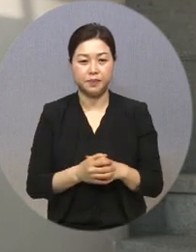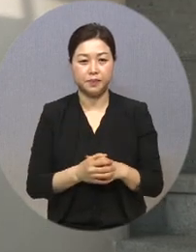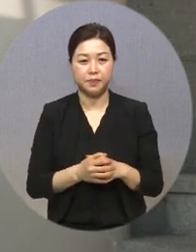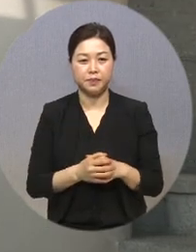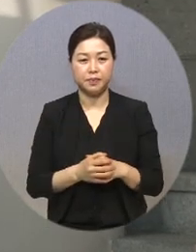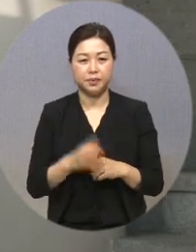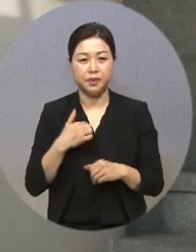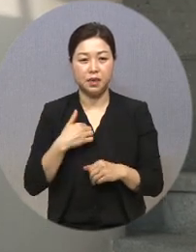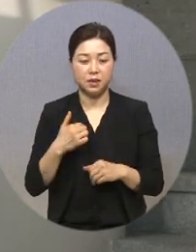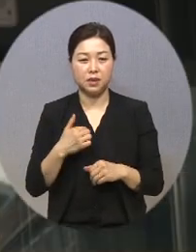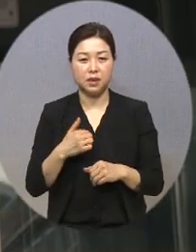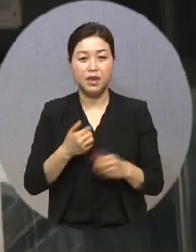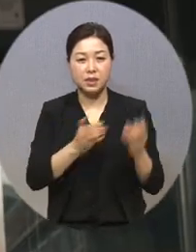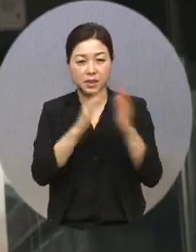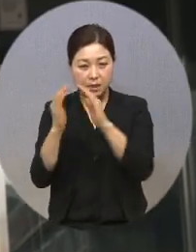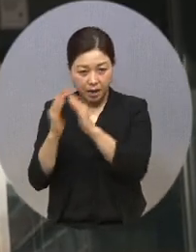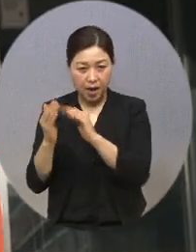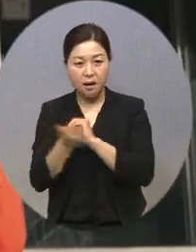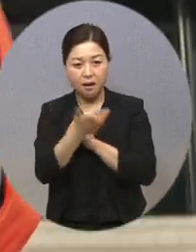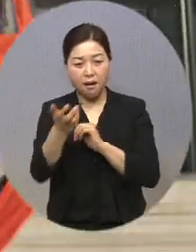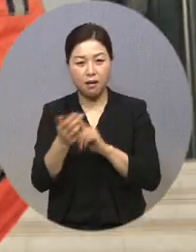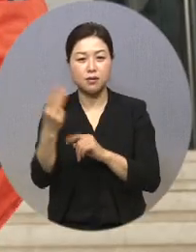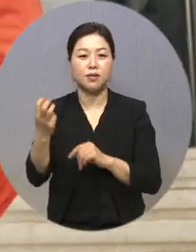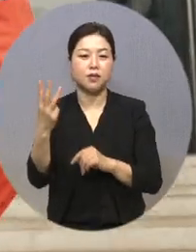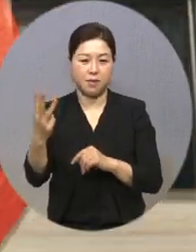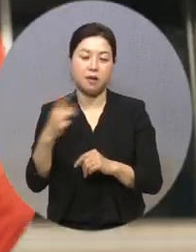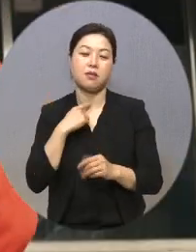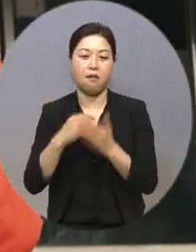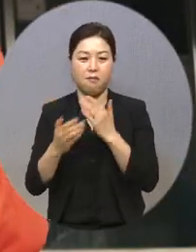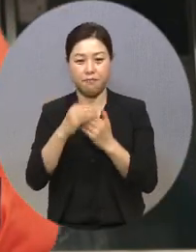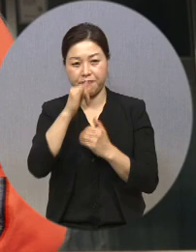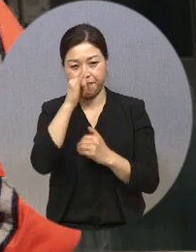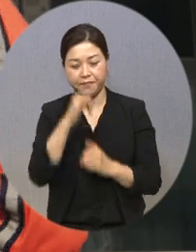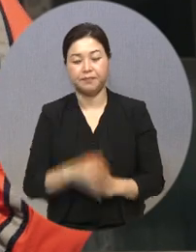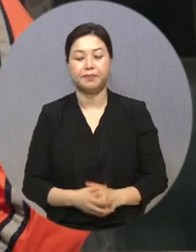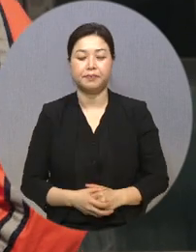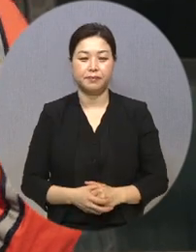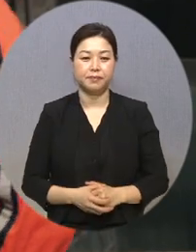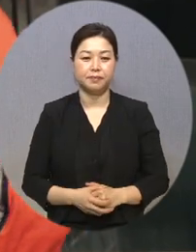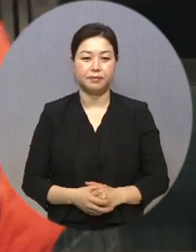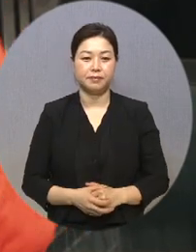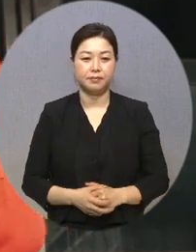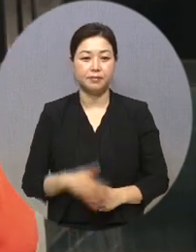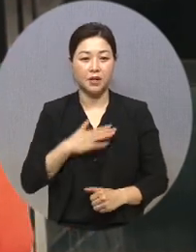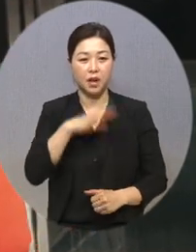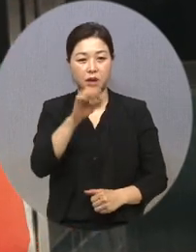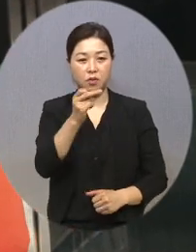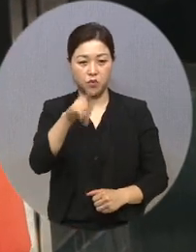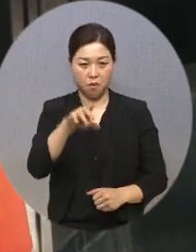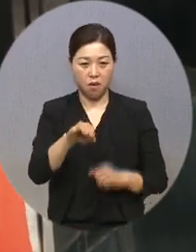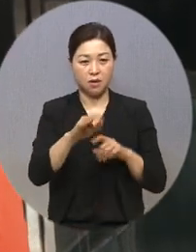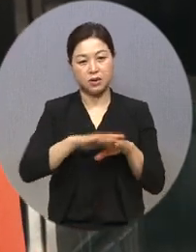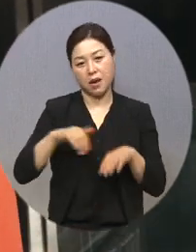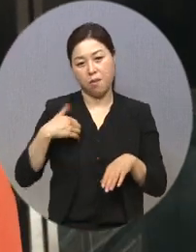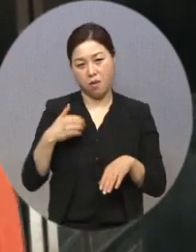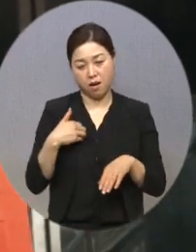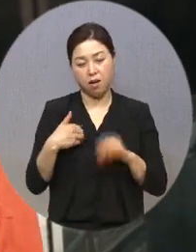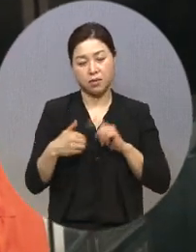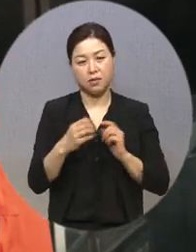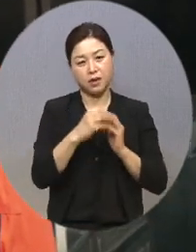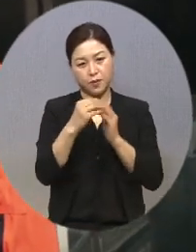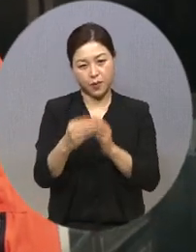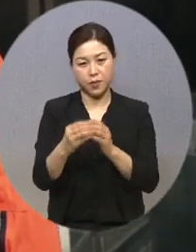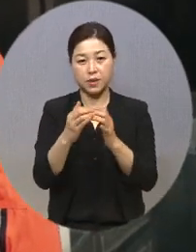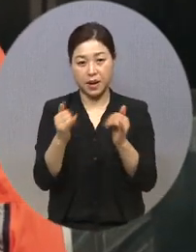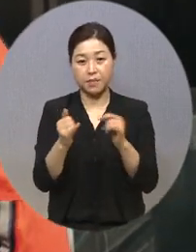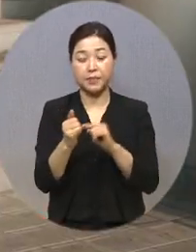이사를 33번 한 사람입니다. 아무튼 저희가 영광을 잘 모르기 때문에 오늘 저희가 이제 저희를 이제 좀 인도해 주실, 안내해 주실 그 셀럽들을 좀